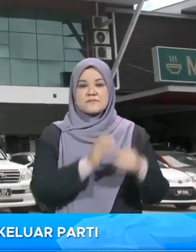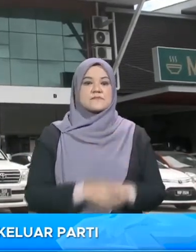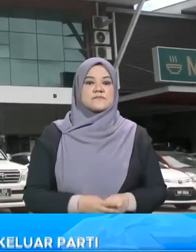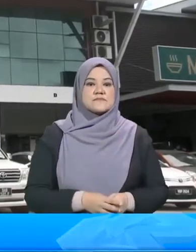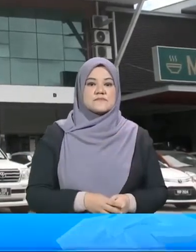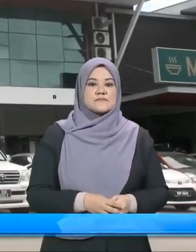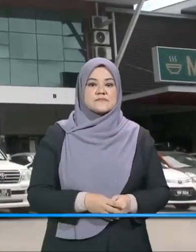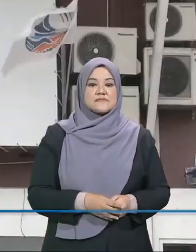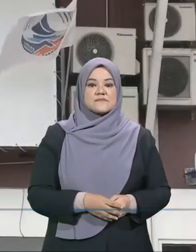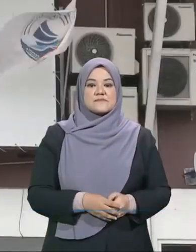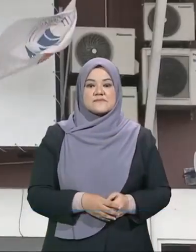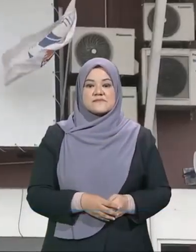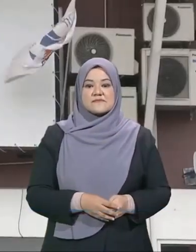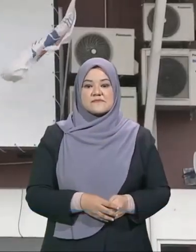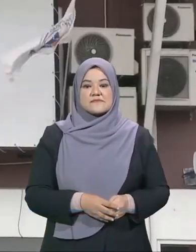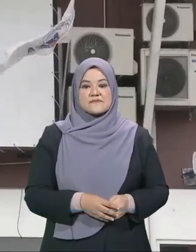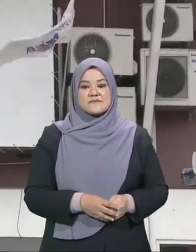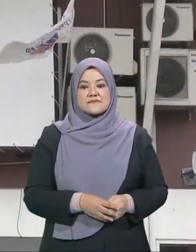itu